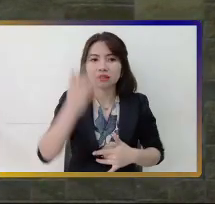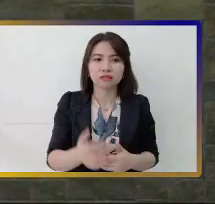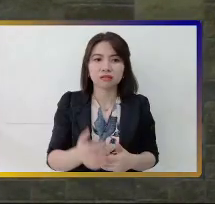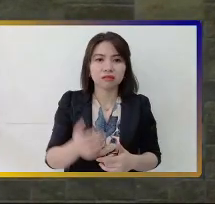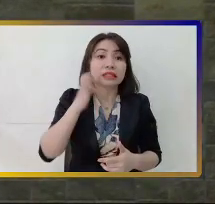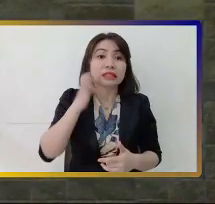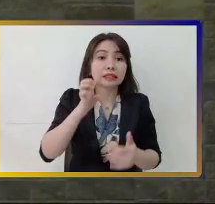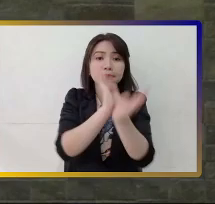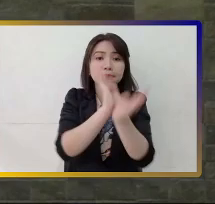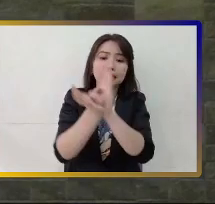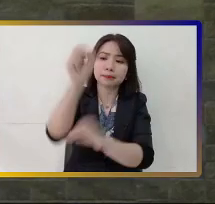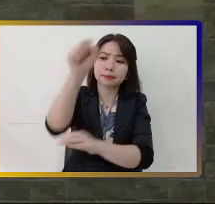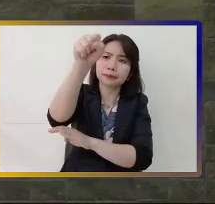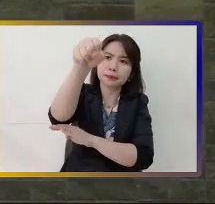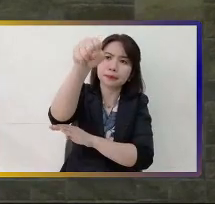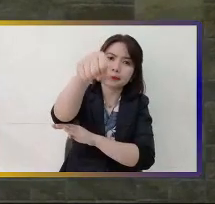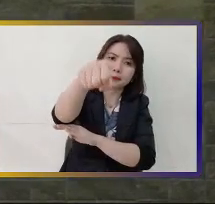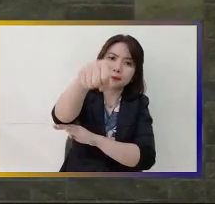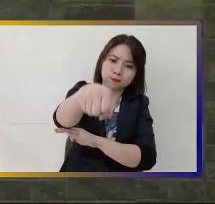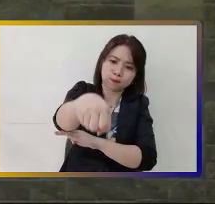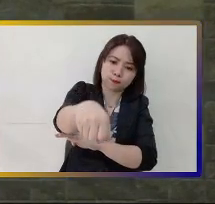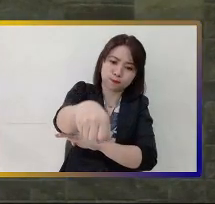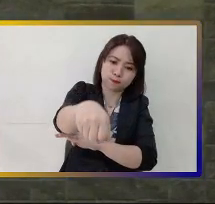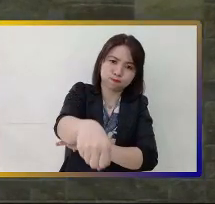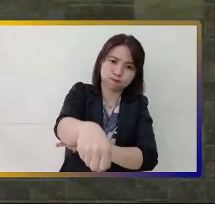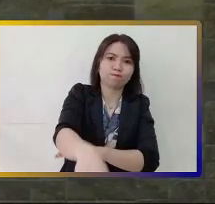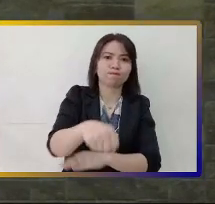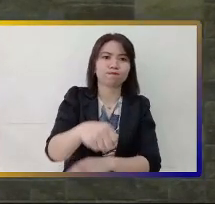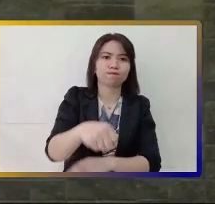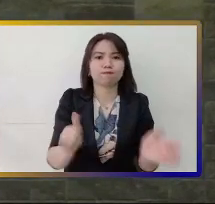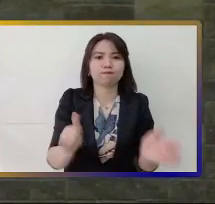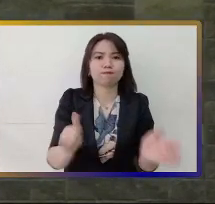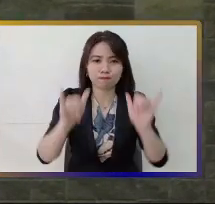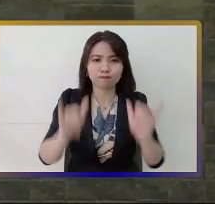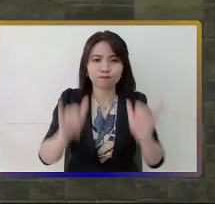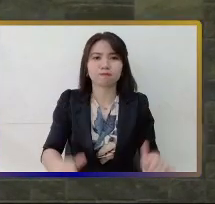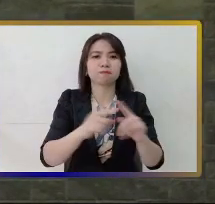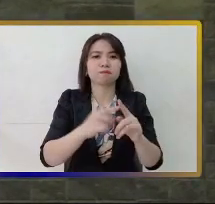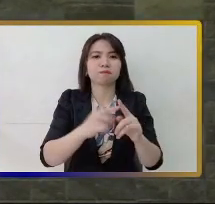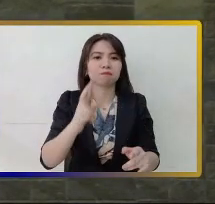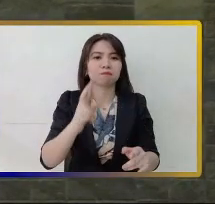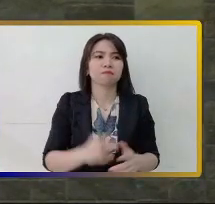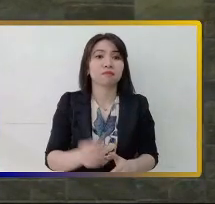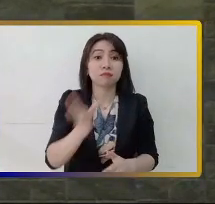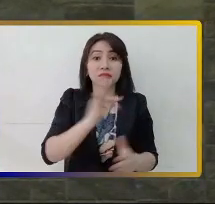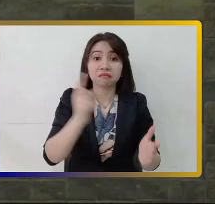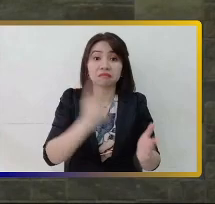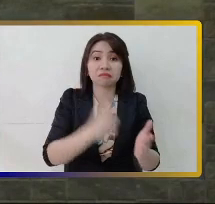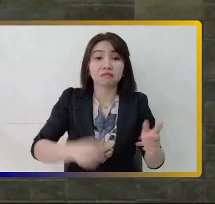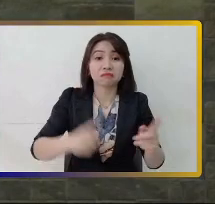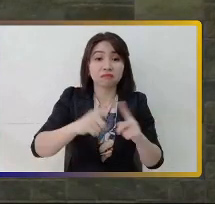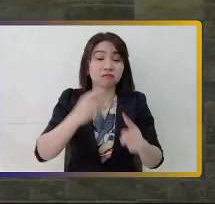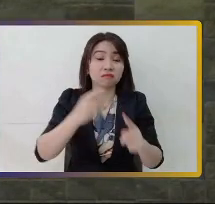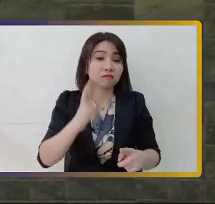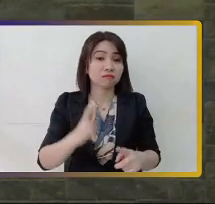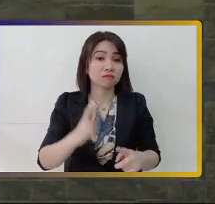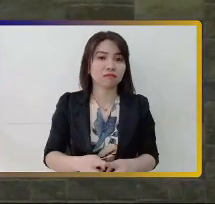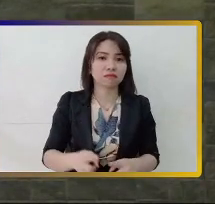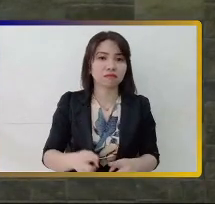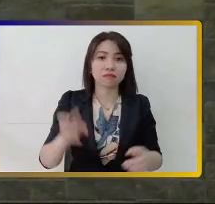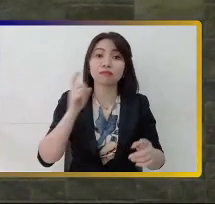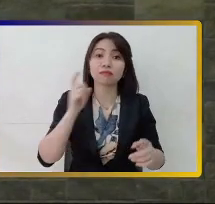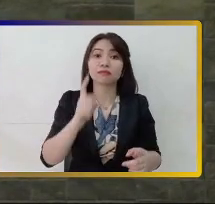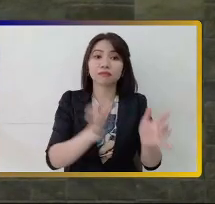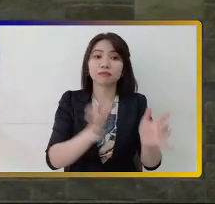See that? Nanatili po sa kanya. And look what happened here. Sabi ng Panginoon sa kanya,